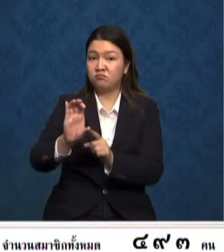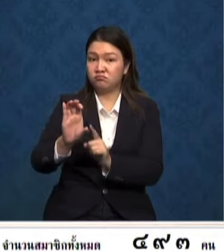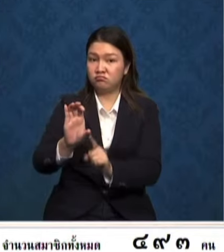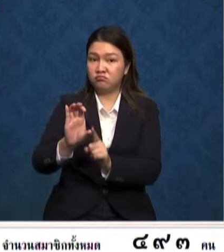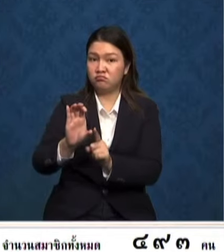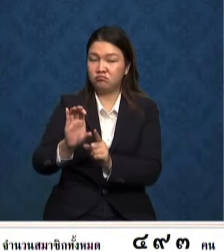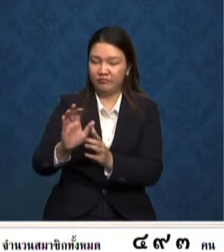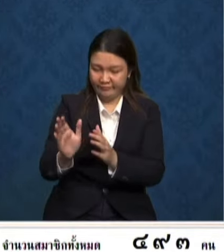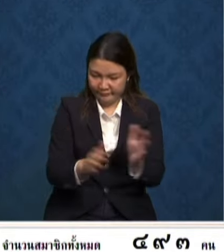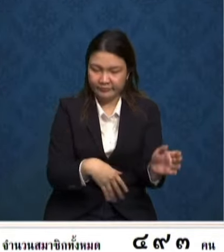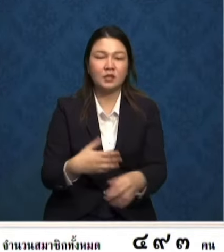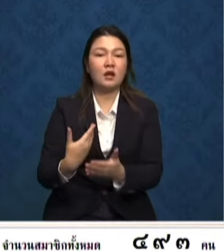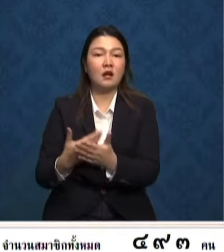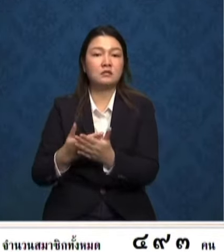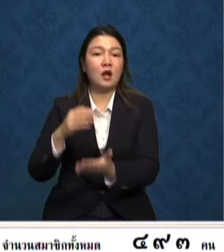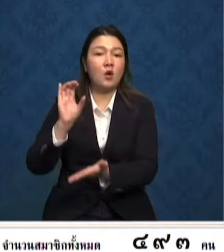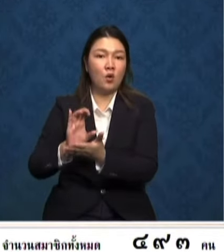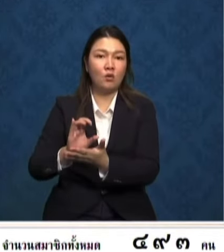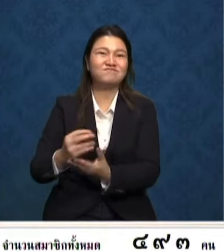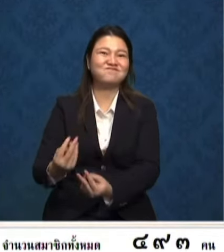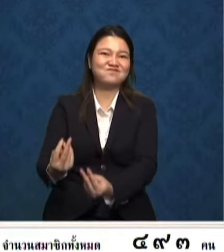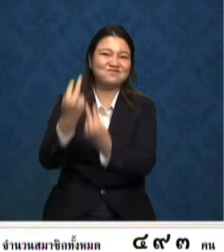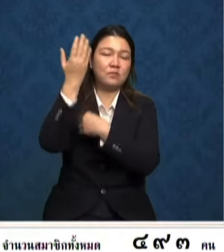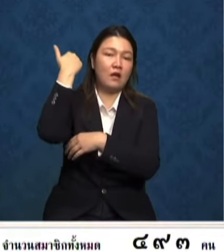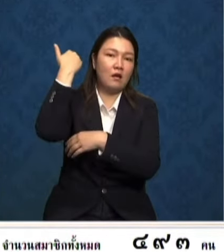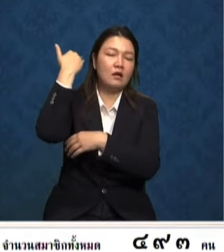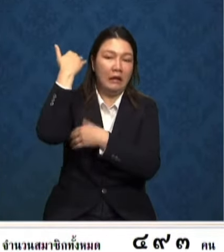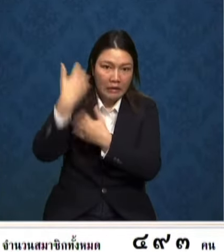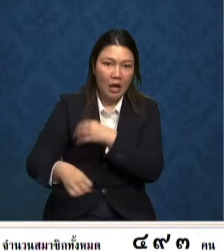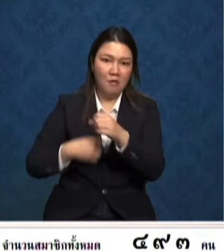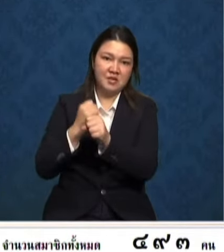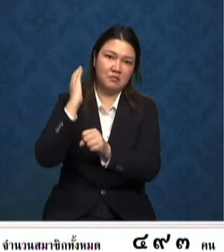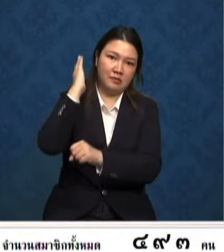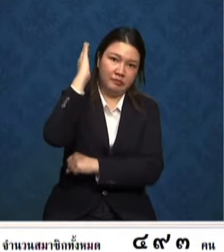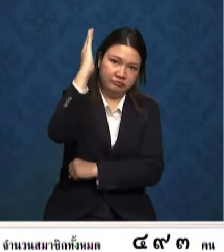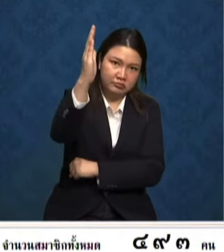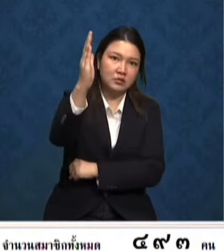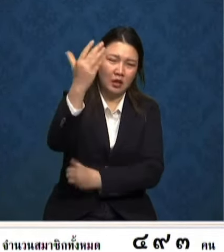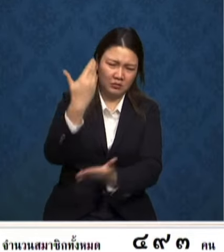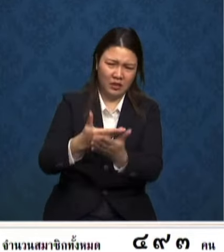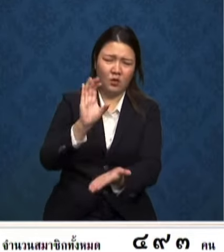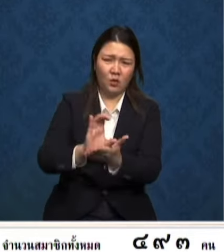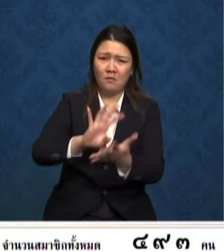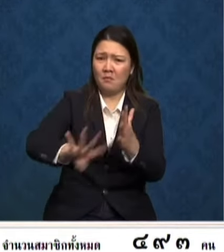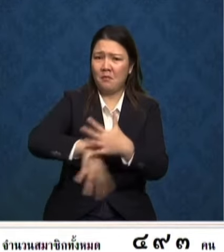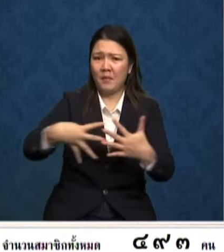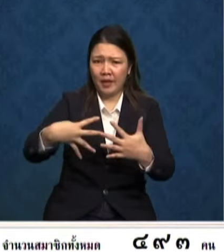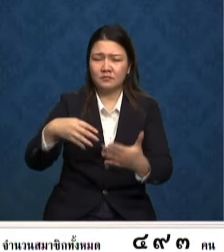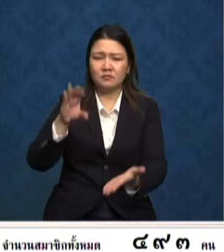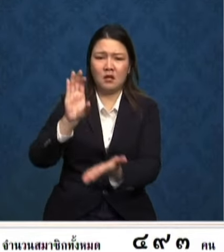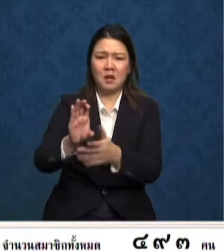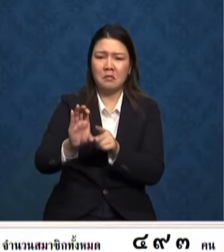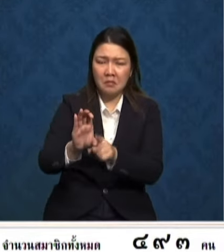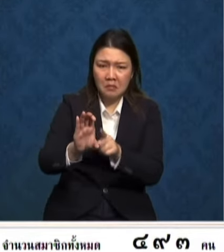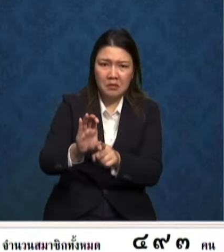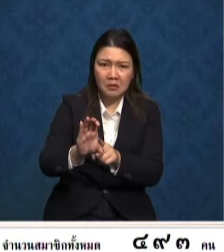2568และรวมถึงการทำงบประมาณที่ผ่านมาและในอนาคตที่จะทำต่อไปจะจัดท